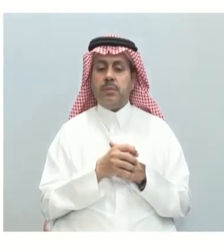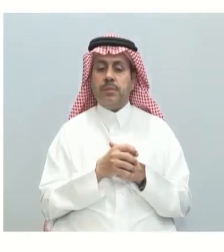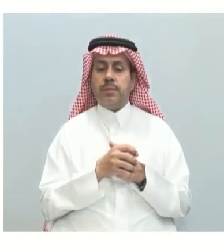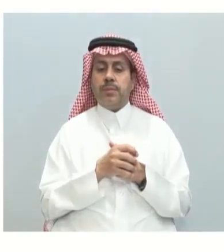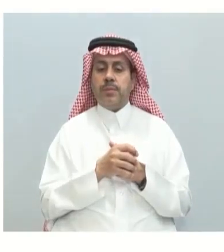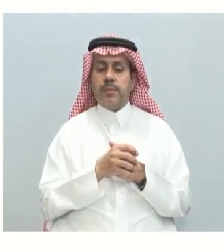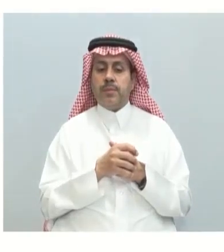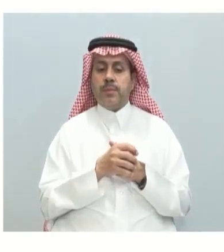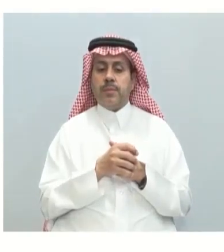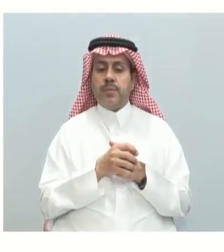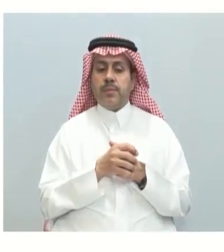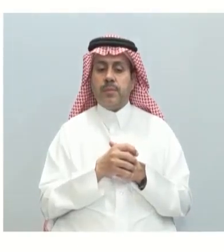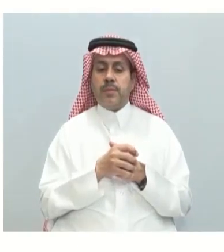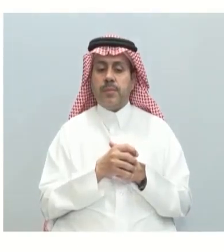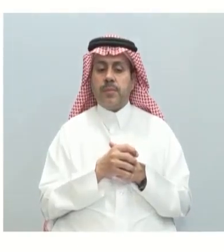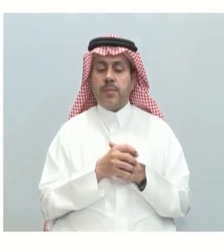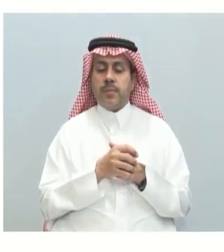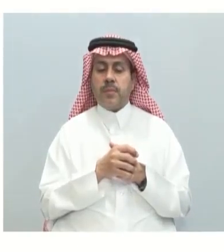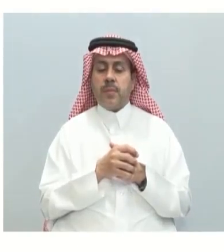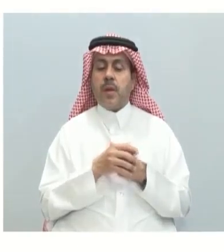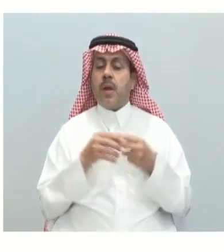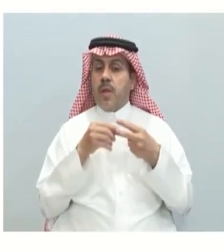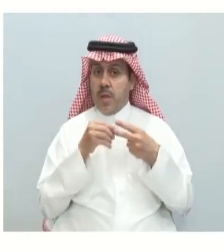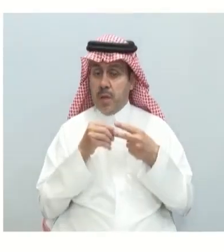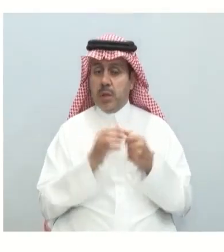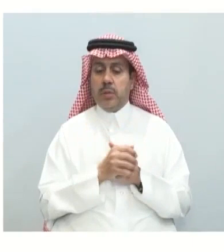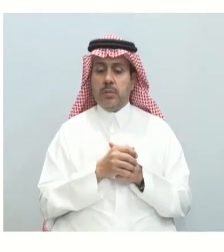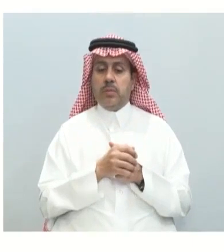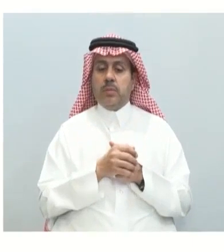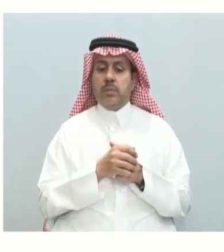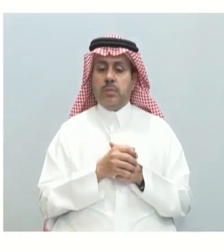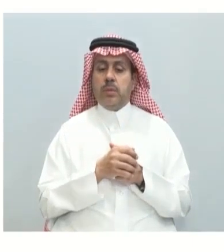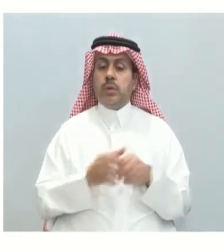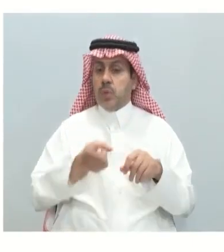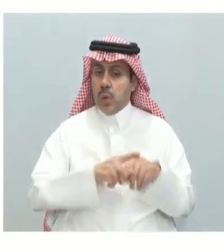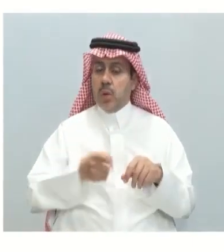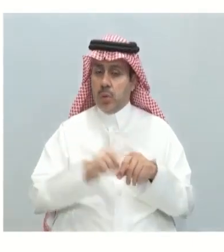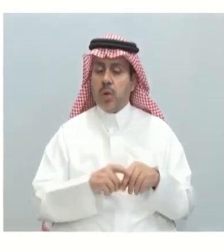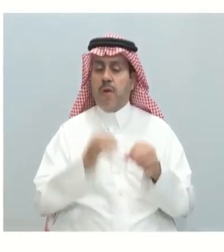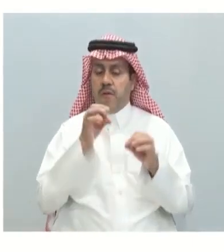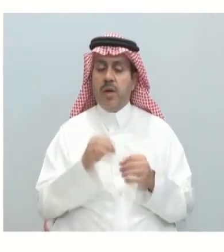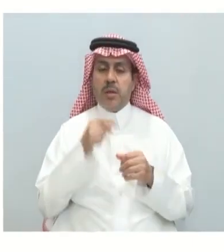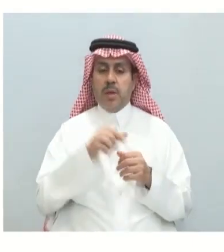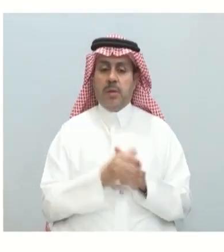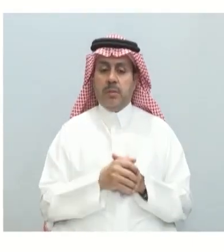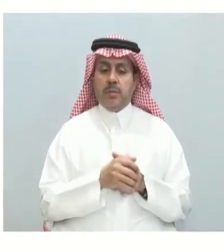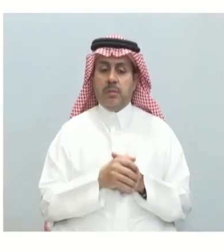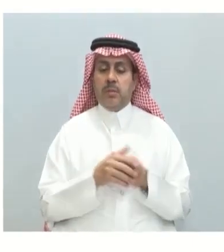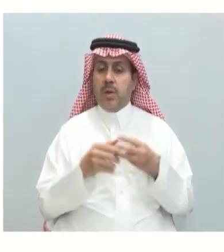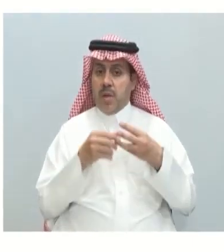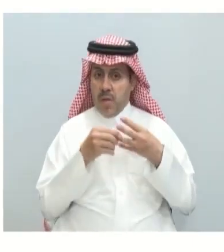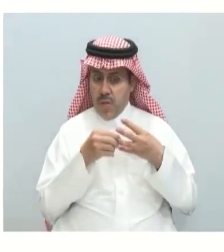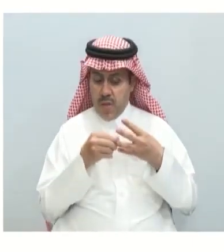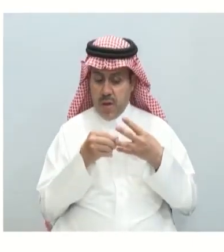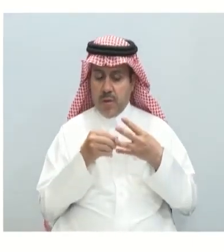اياتنا فانسلخ منها فاتبعه الشيطان لاحظتم الموضوع هذا يتكرر في الايات التي معنا ايضا في